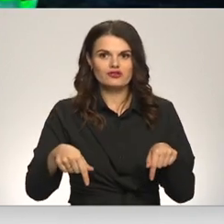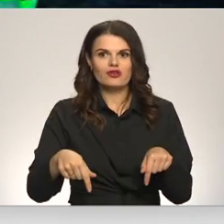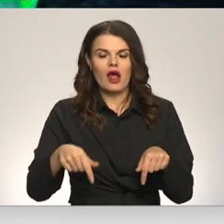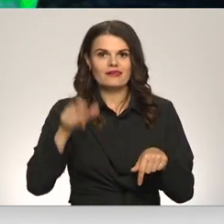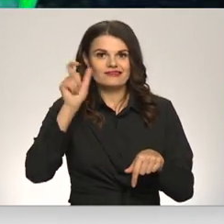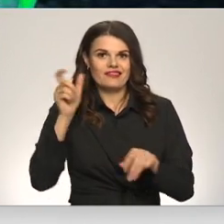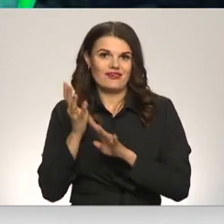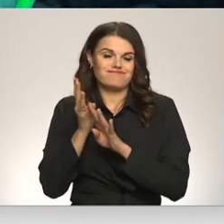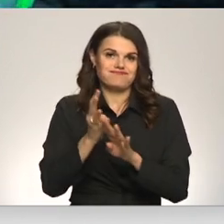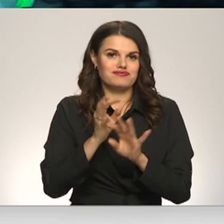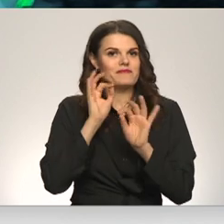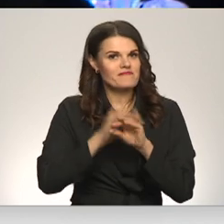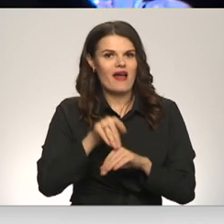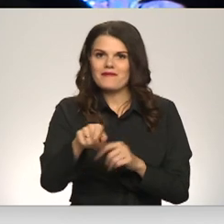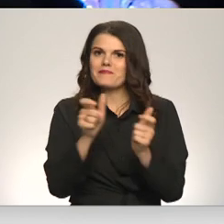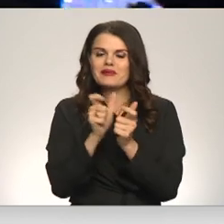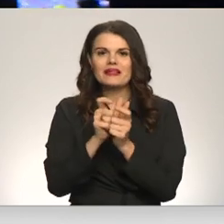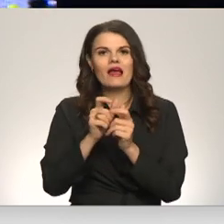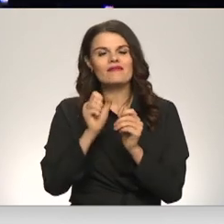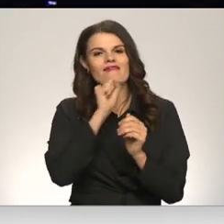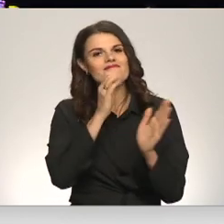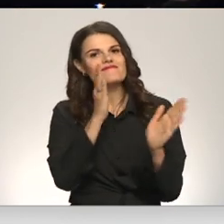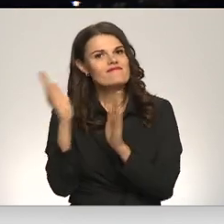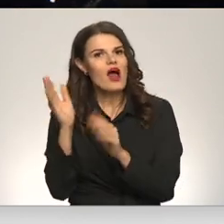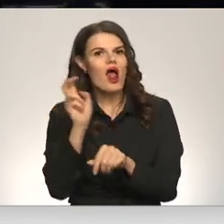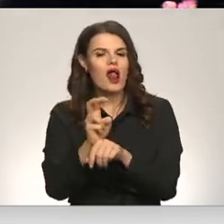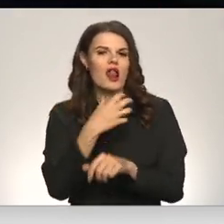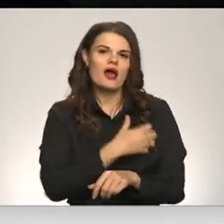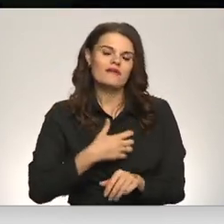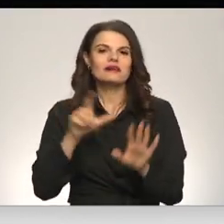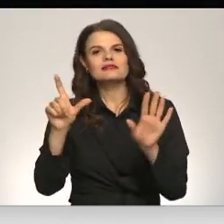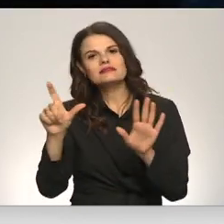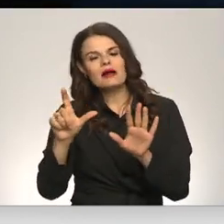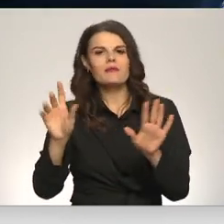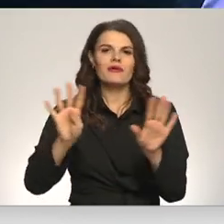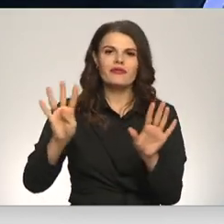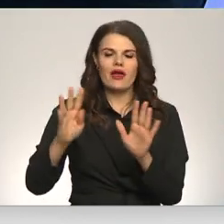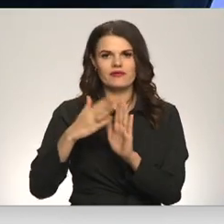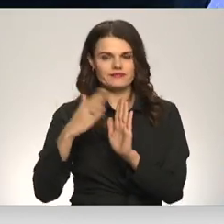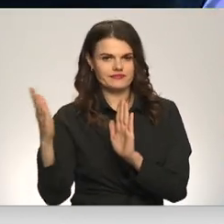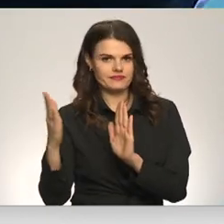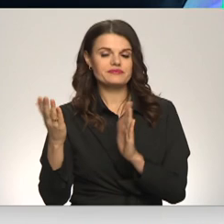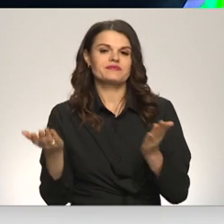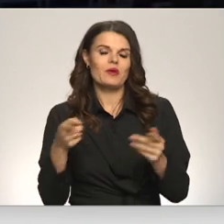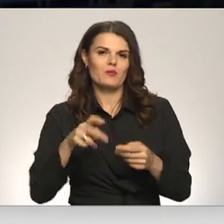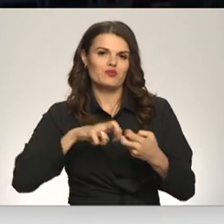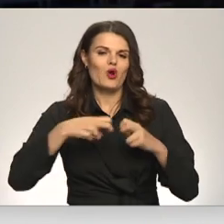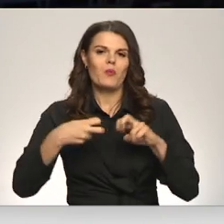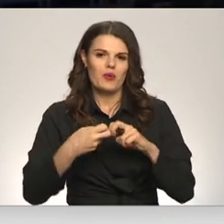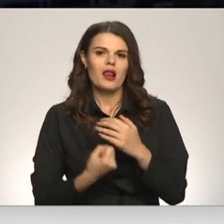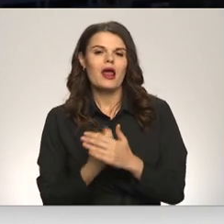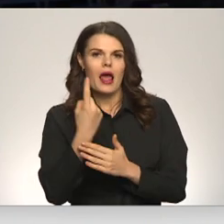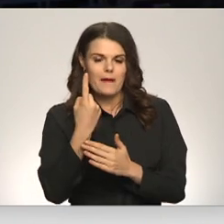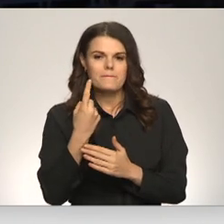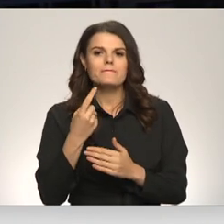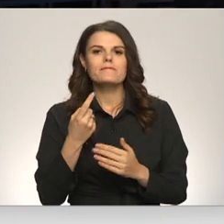kuriem reāli biļetes ir uz 6, gan tie, kuriem uz 7, uz 9 un tā tālāk. Jā, un tur bija tā problēma. Šodien